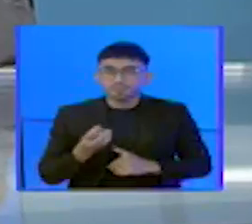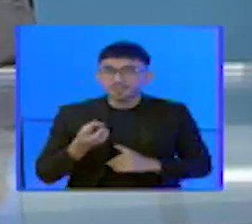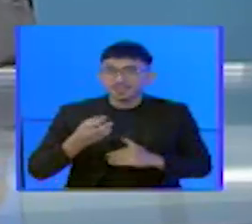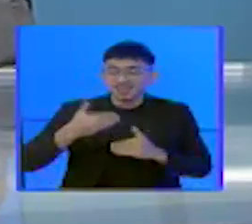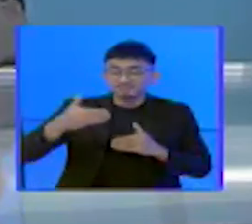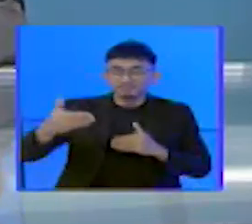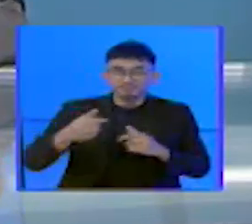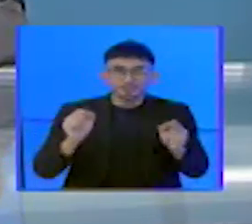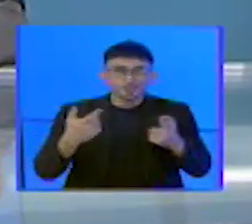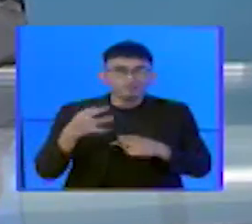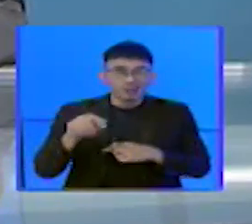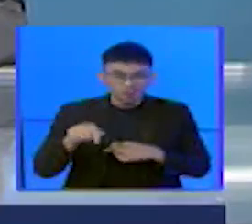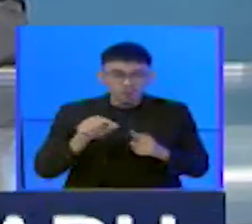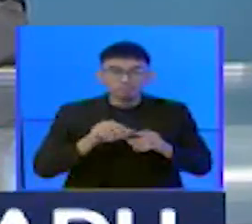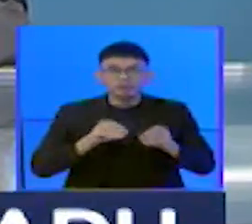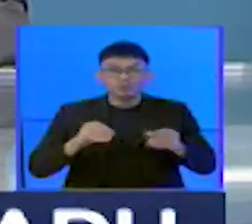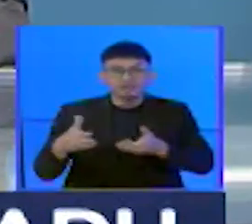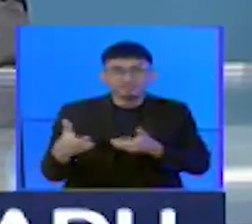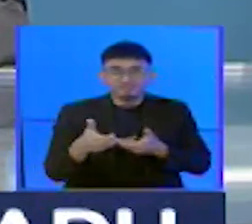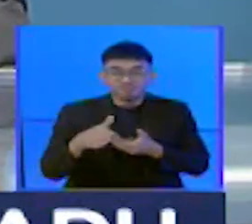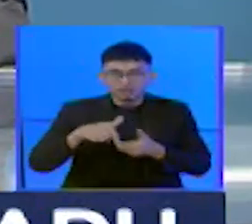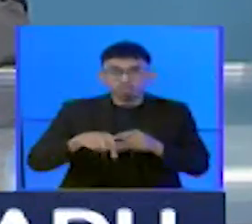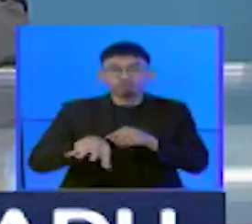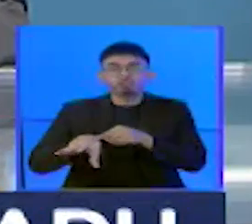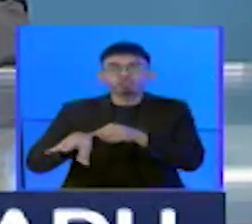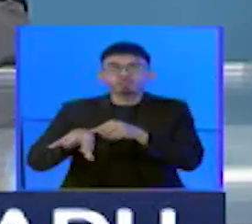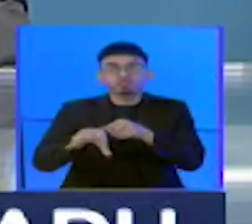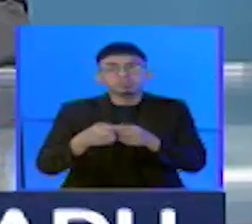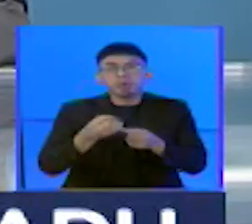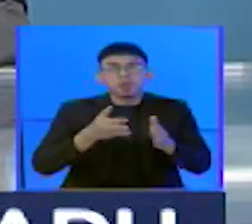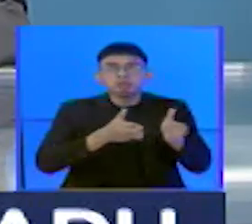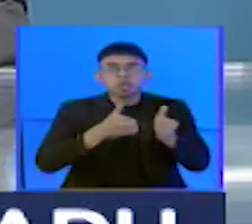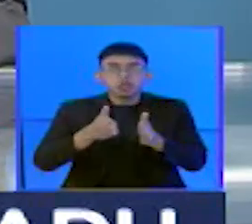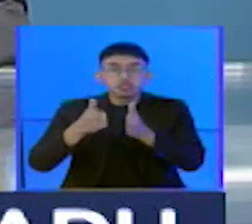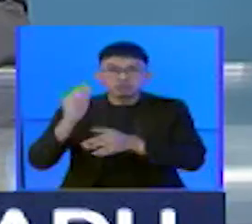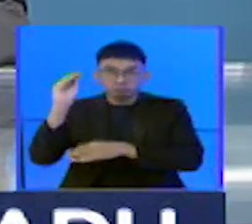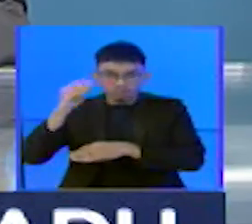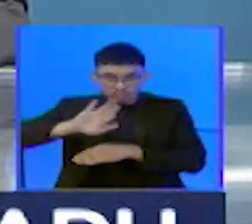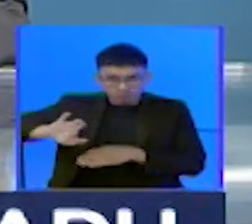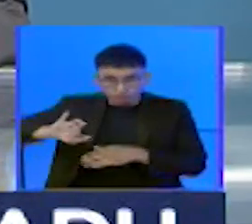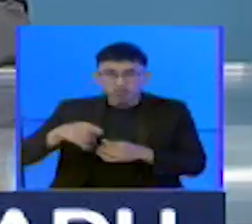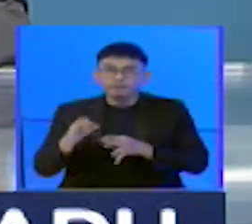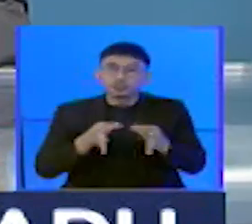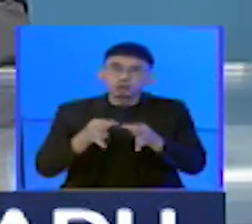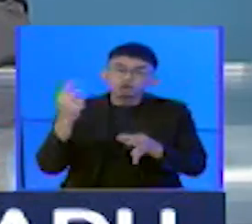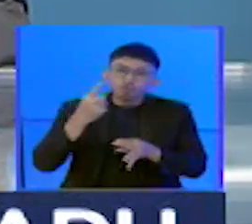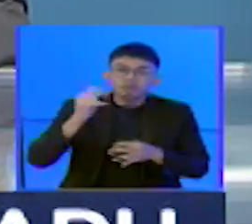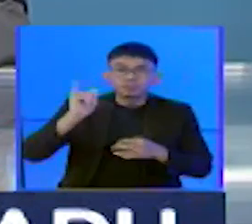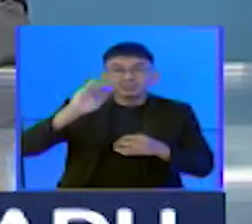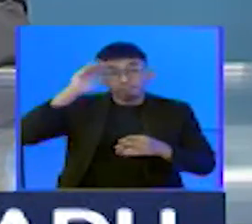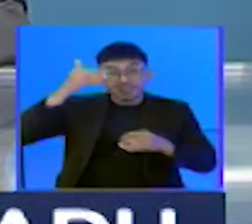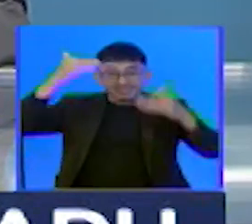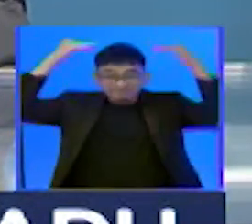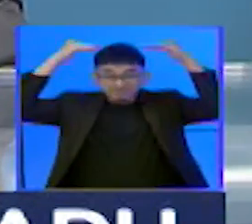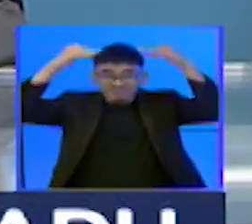Hai jelang penetapan tatanan hidup baru atau normal Petugas pemadam kebakaran melakukan penyemprotan desinfektan ke seluruh ruas jalan